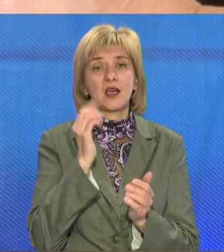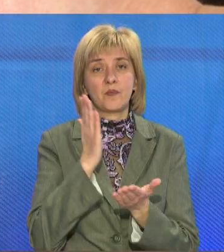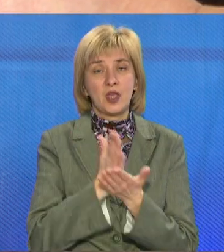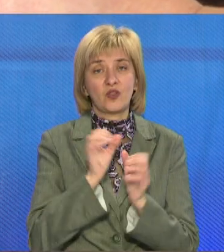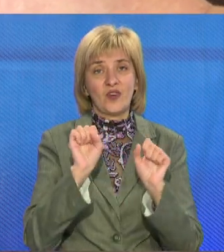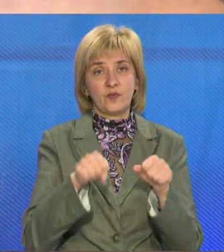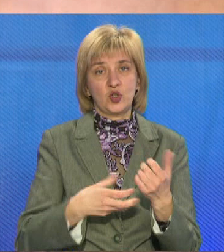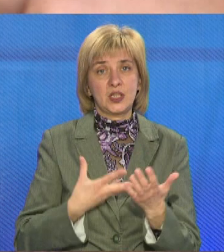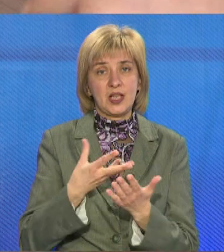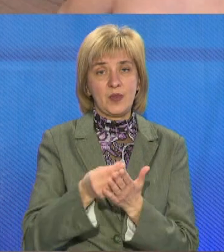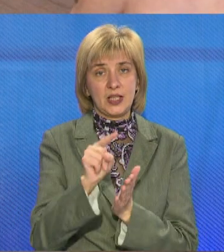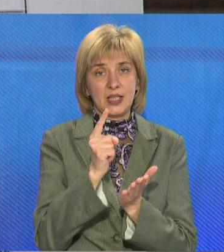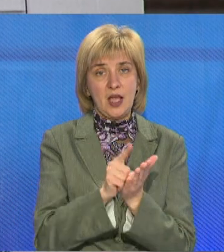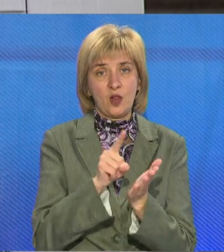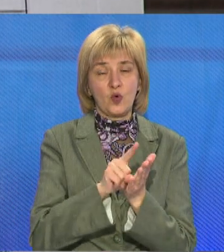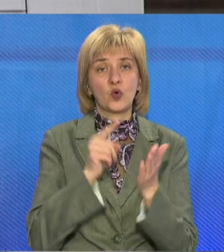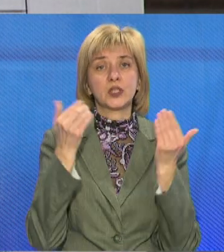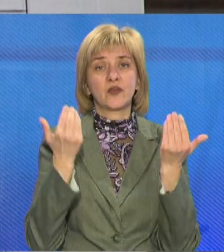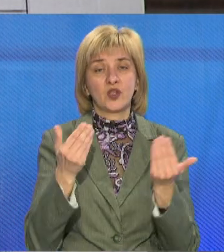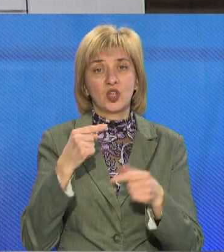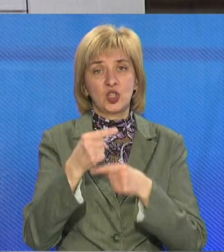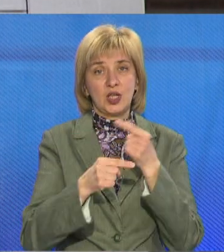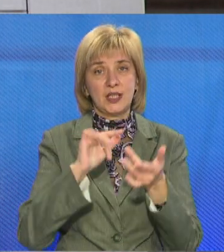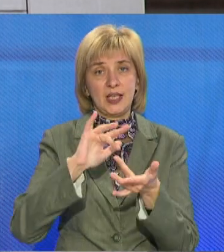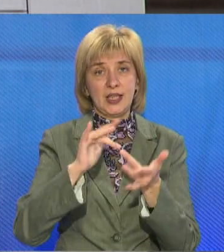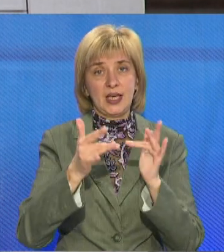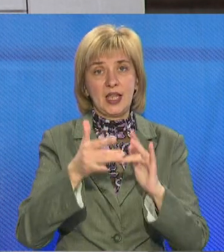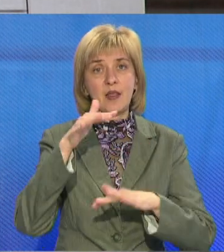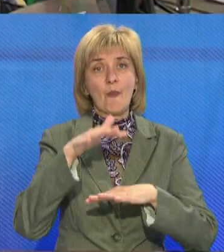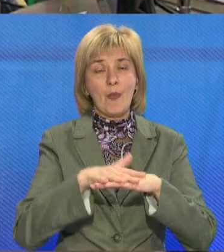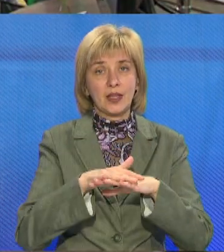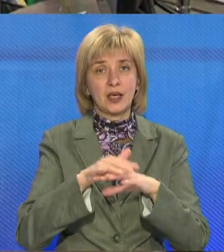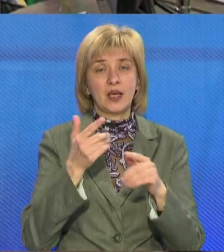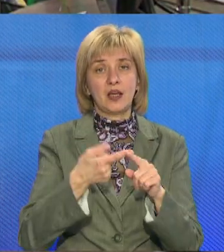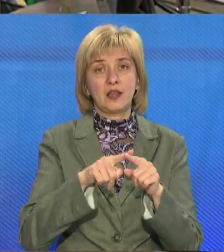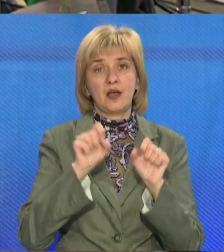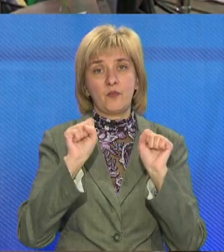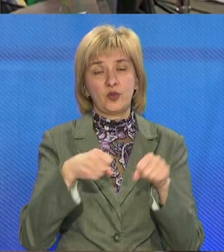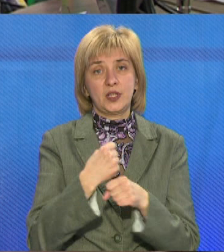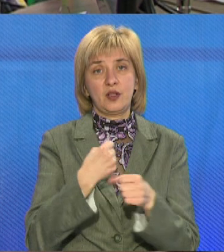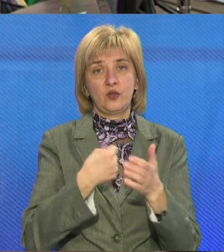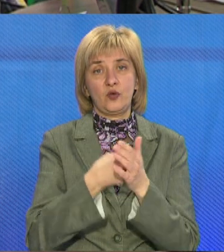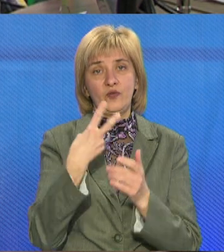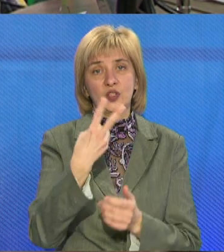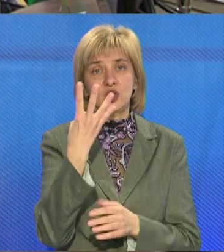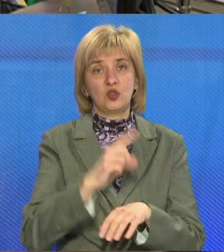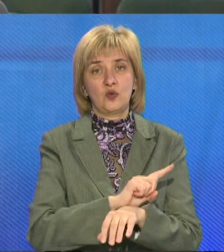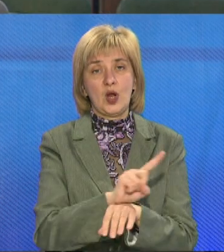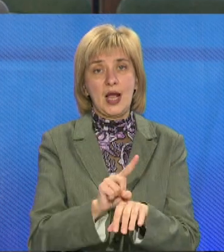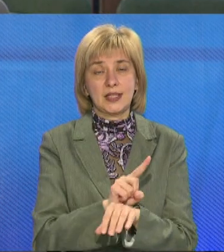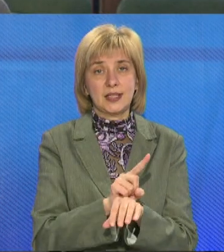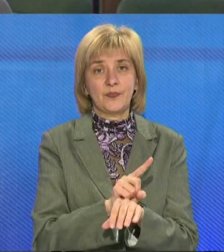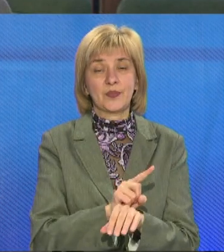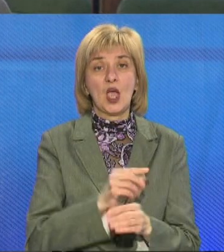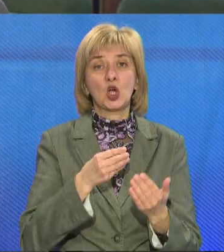цягам сённяшняга дня. Па сродках ЕРЭП і праз інтэрнэт-банкінг гэта можна зрабіць да 24 гадзін.